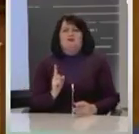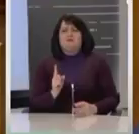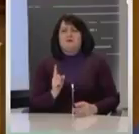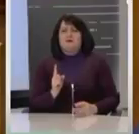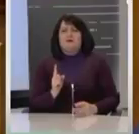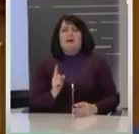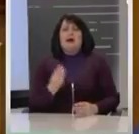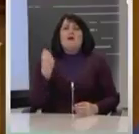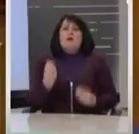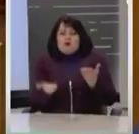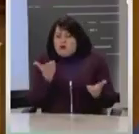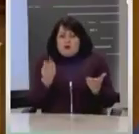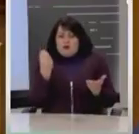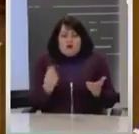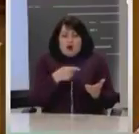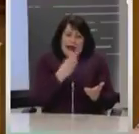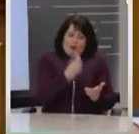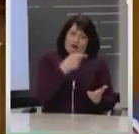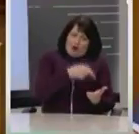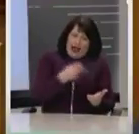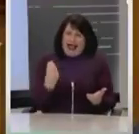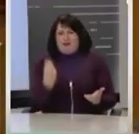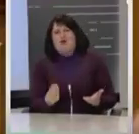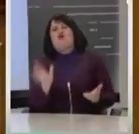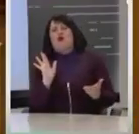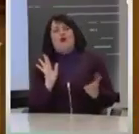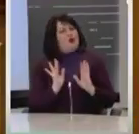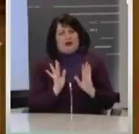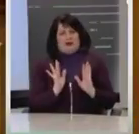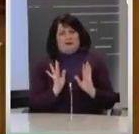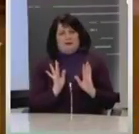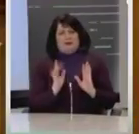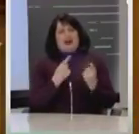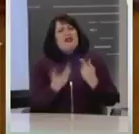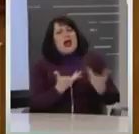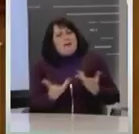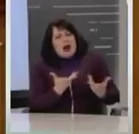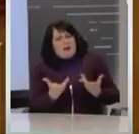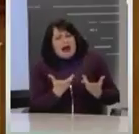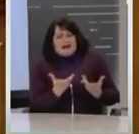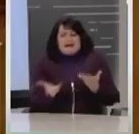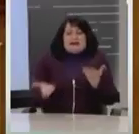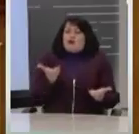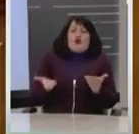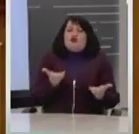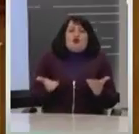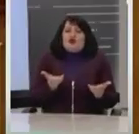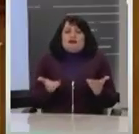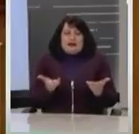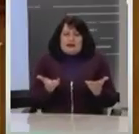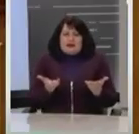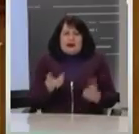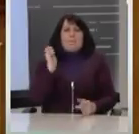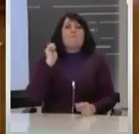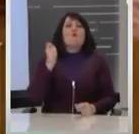τι είναι καλύτερο και ποιος τα έκανε καλύτερα σε σχέση με τη διαπραγμάτευση και την επιβολή